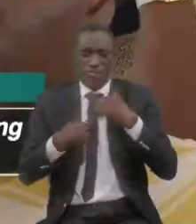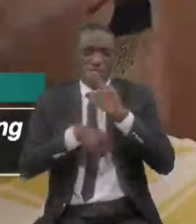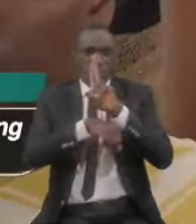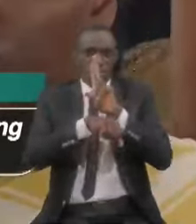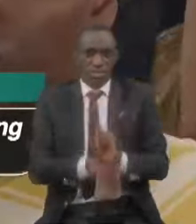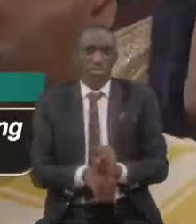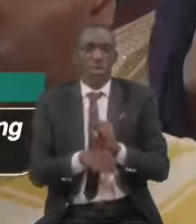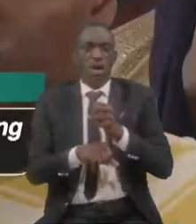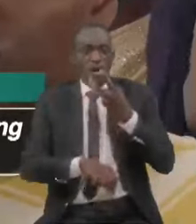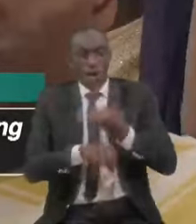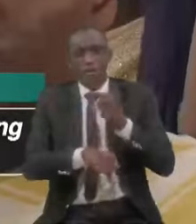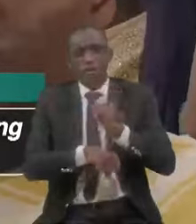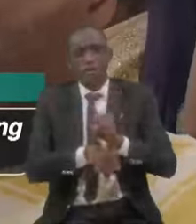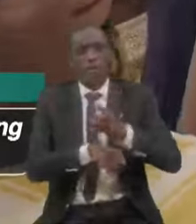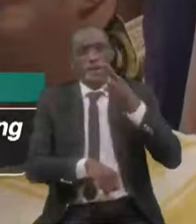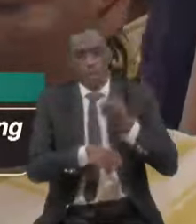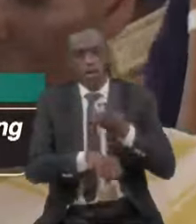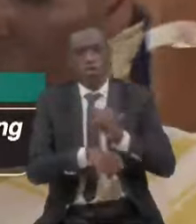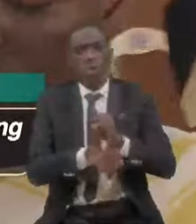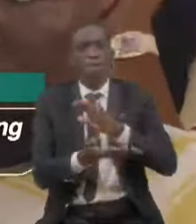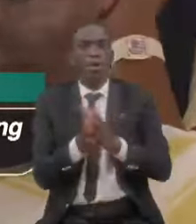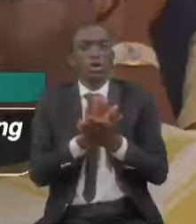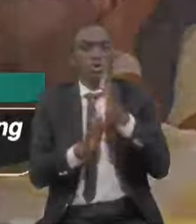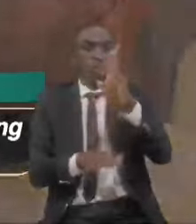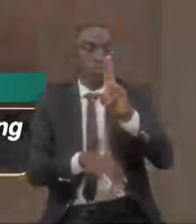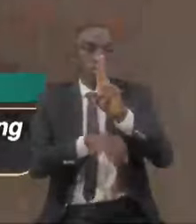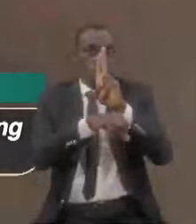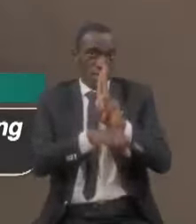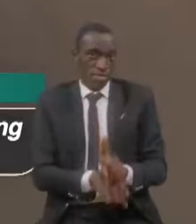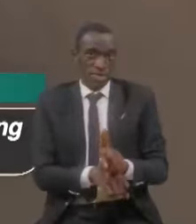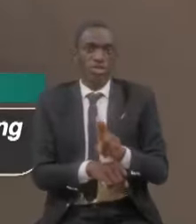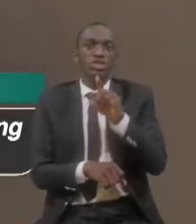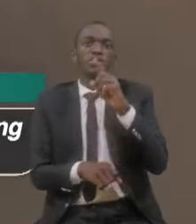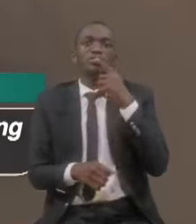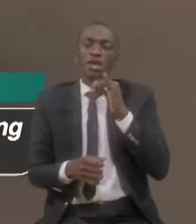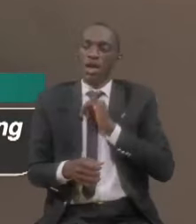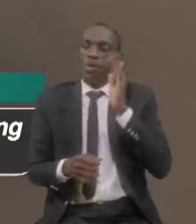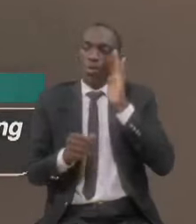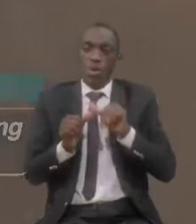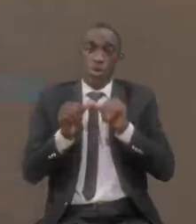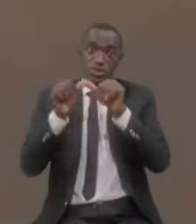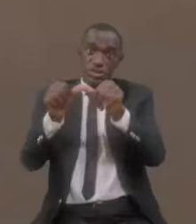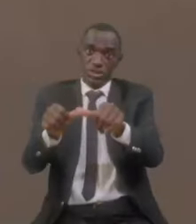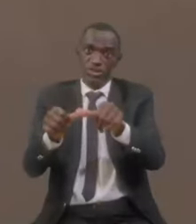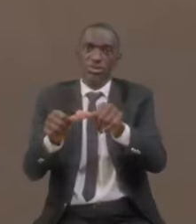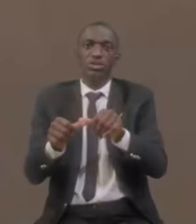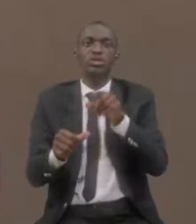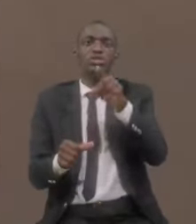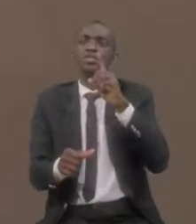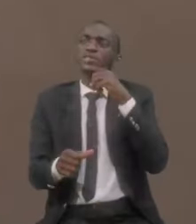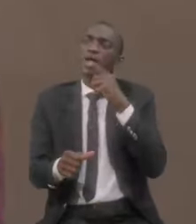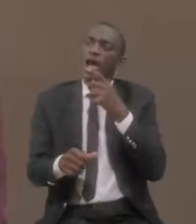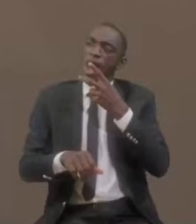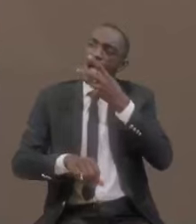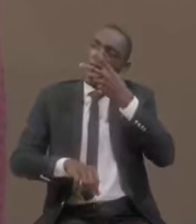fais ton habitude et tu te dis, je vais continuer à travailler dur. La même